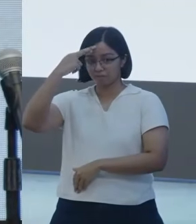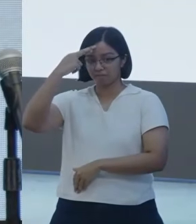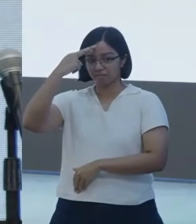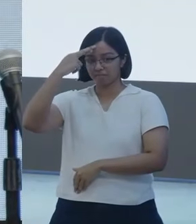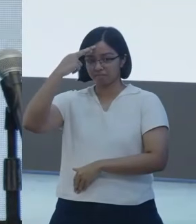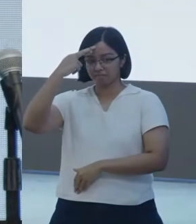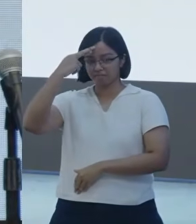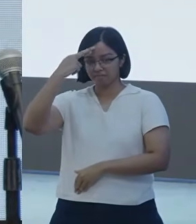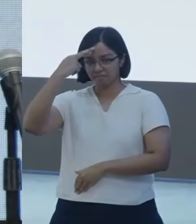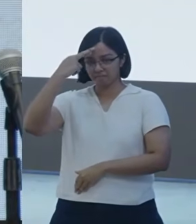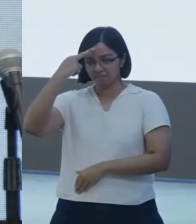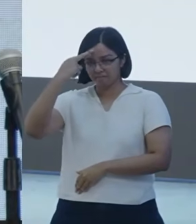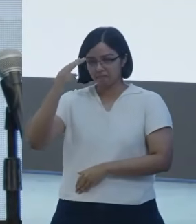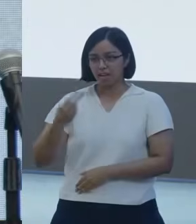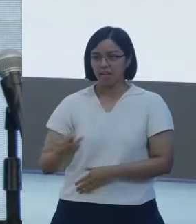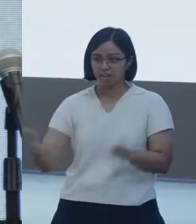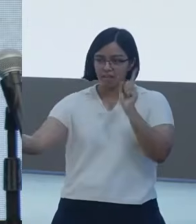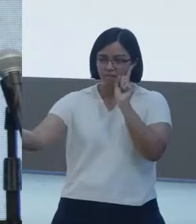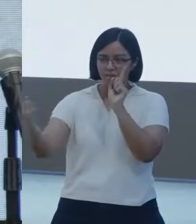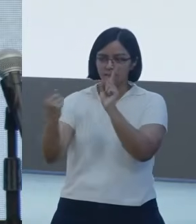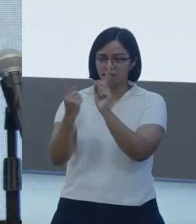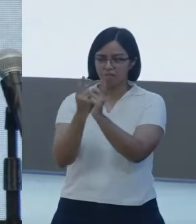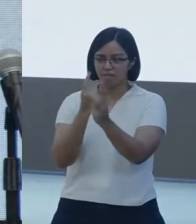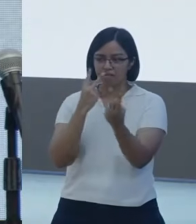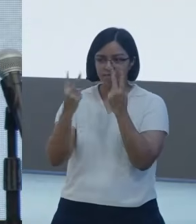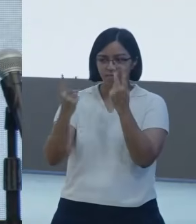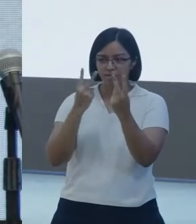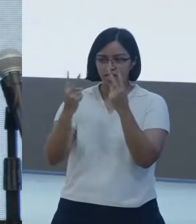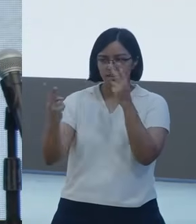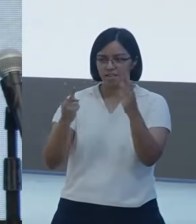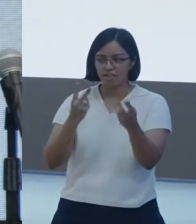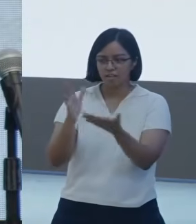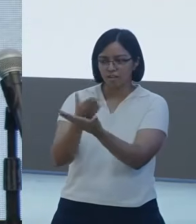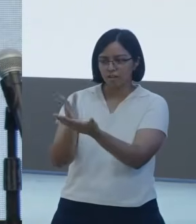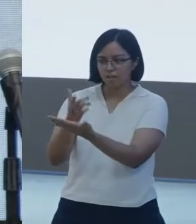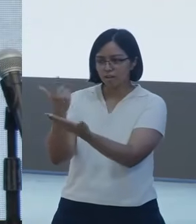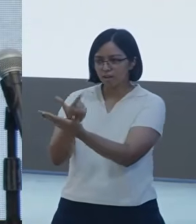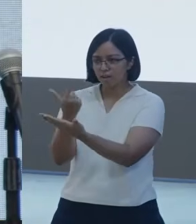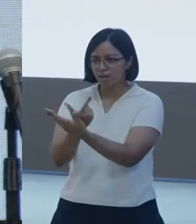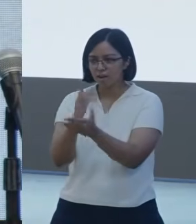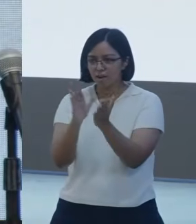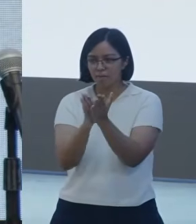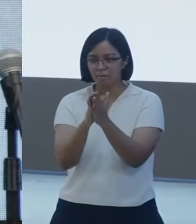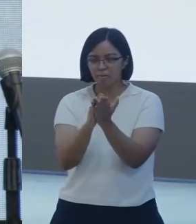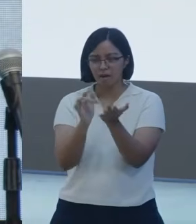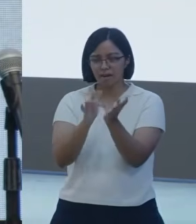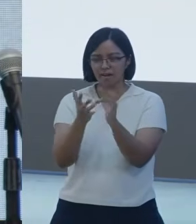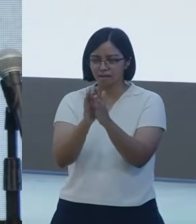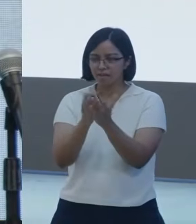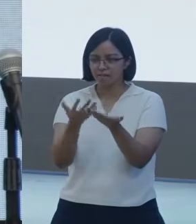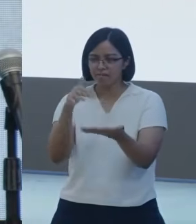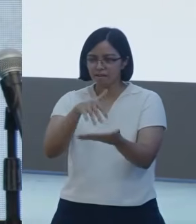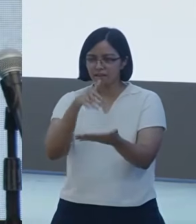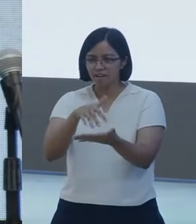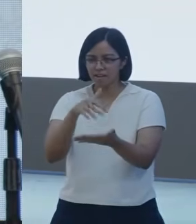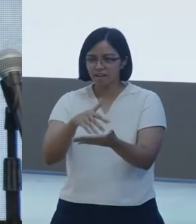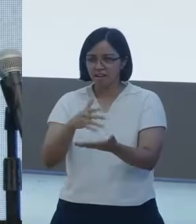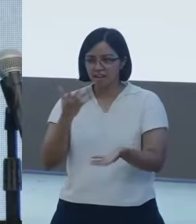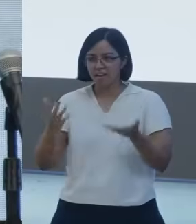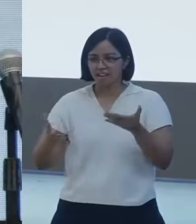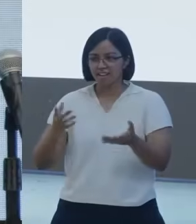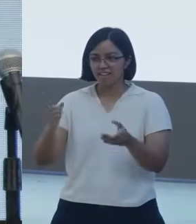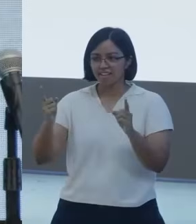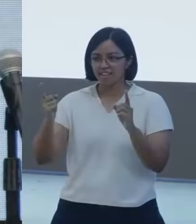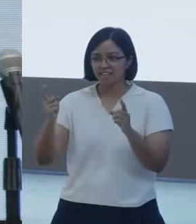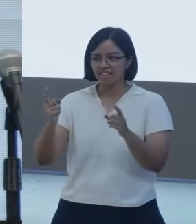nag-entertain ng mga bisita, siguro nagba-Bible study, nagsishare ng gospel. Malamang dinidisciple niya ang mga guards